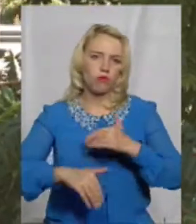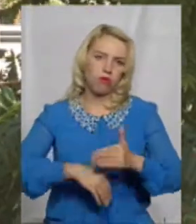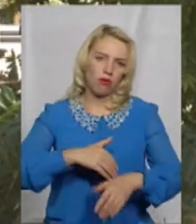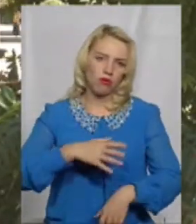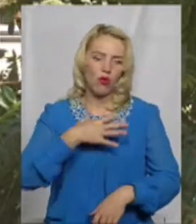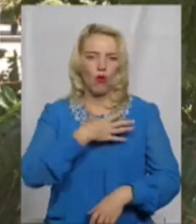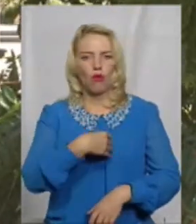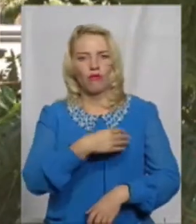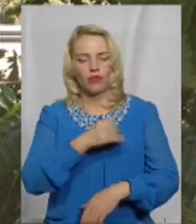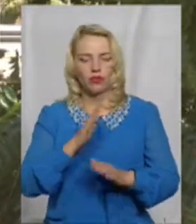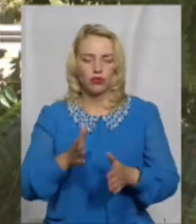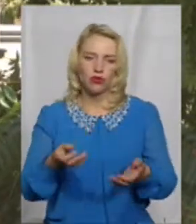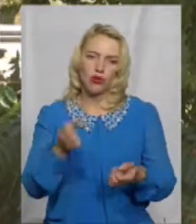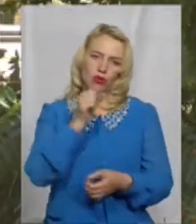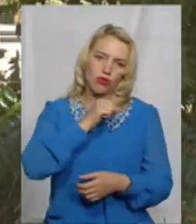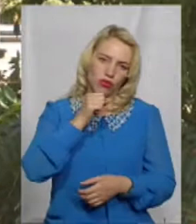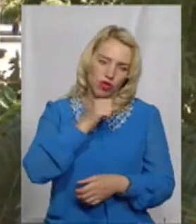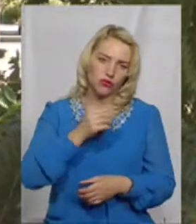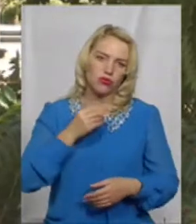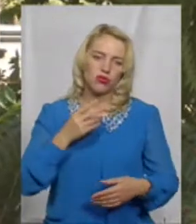тільки їдять і відпочивають.